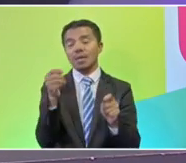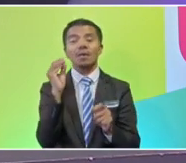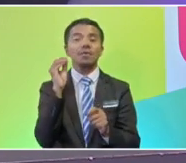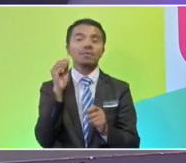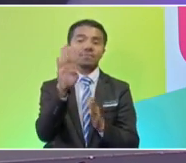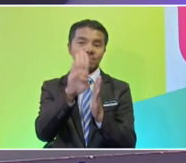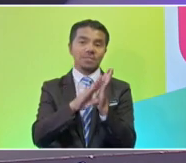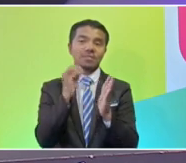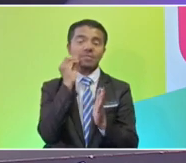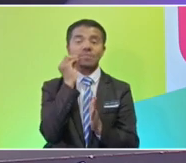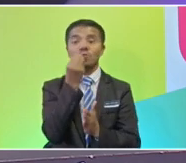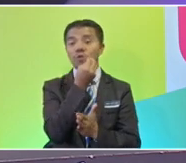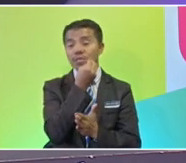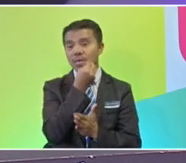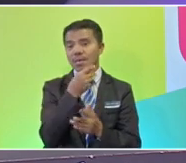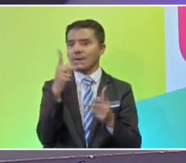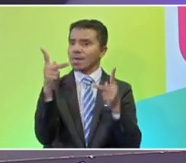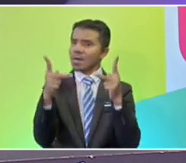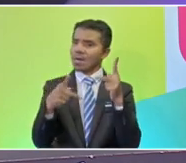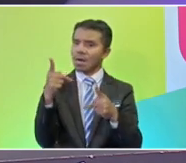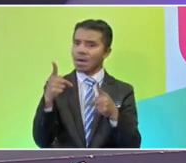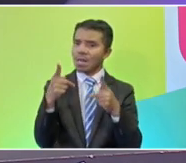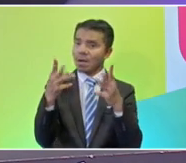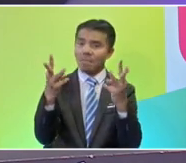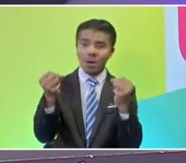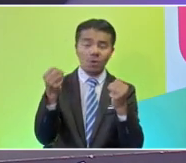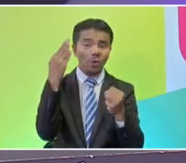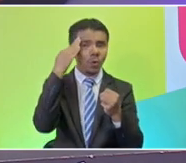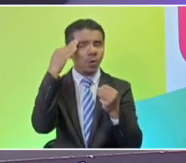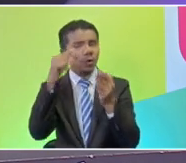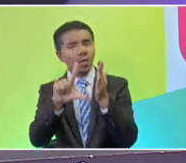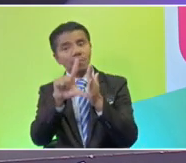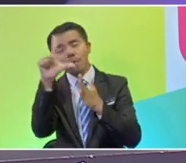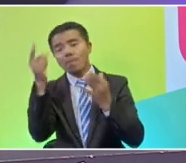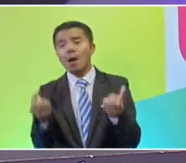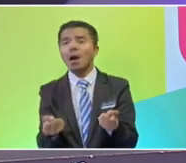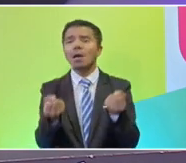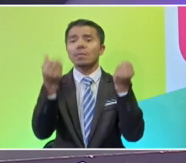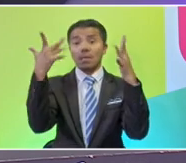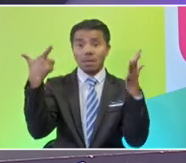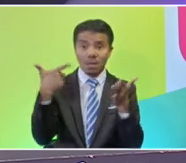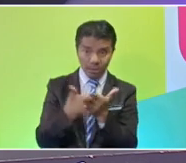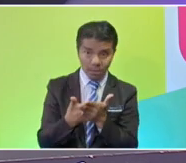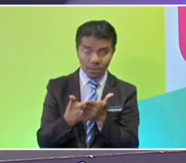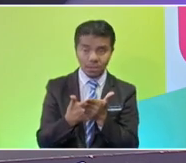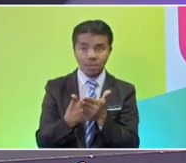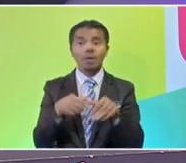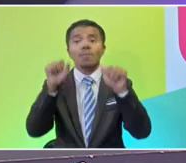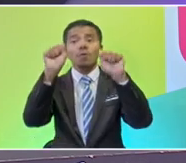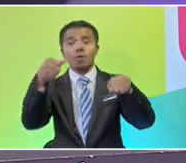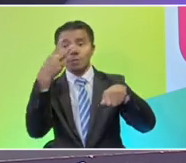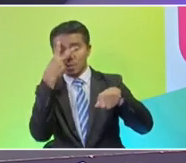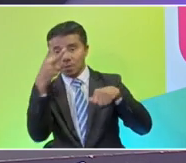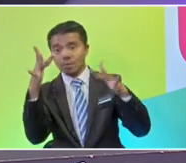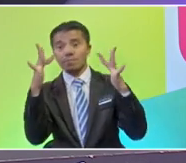berbunga jadi kalau kita enggak tahu ee lebih dalam lagi Eh lebih banyak info-info tentang tumbuhan ini bolehlah kita lari